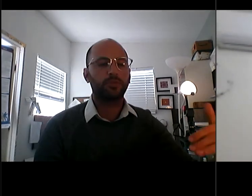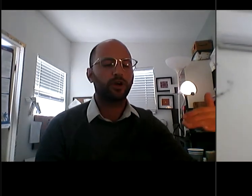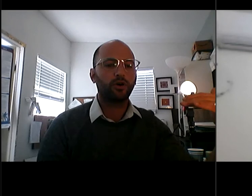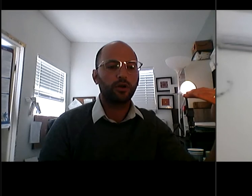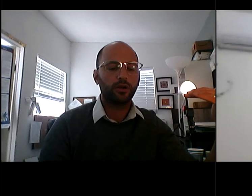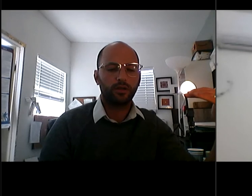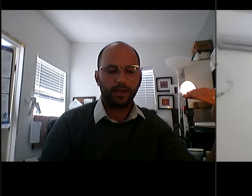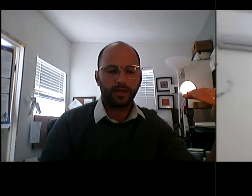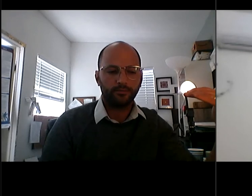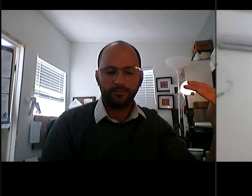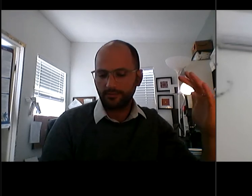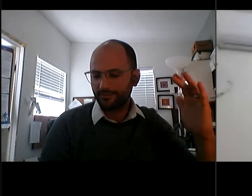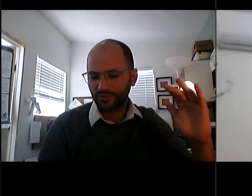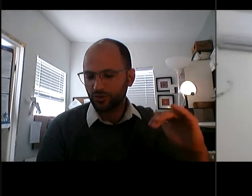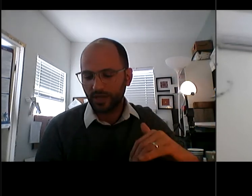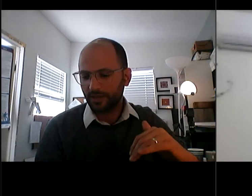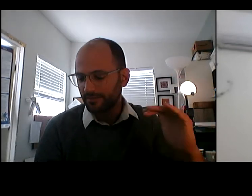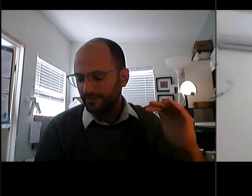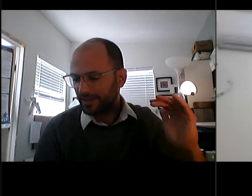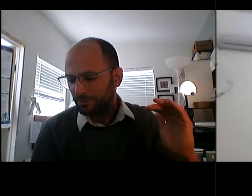מצב של שוק, בכל